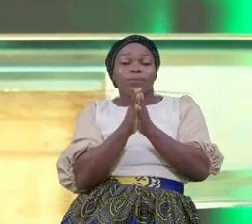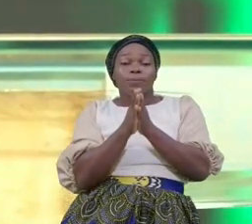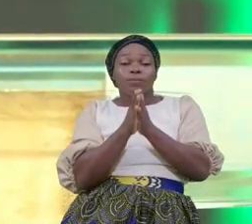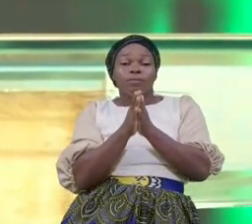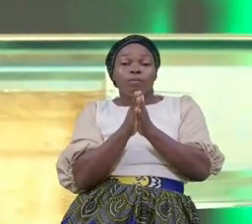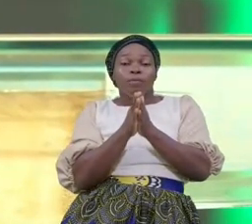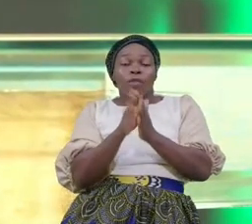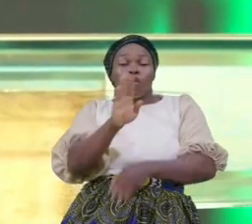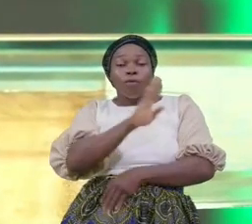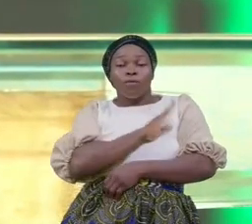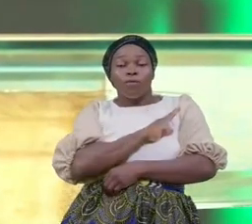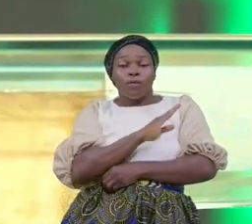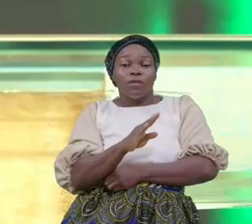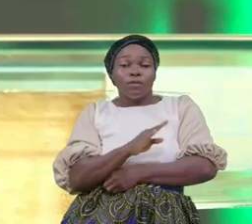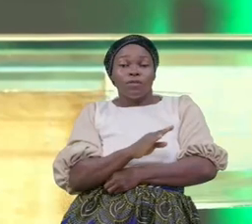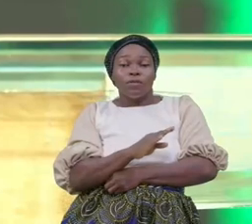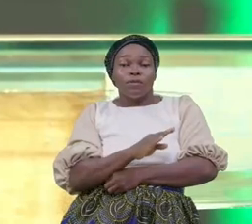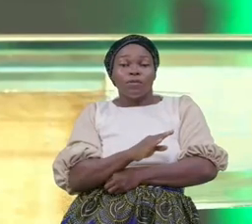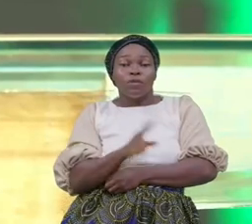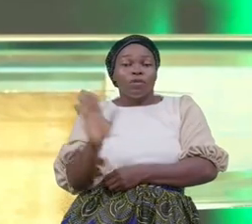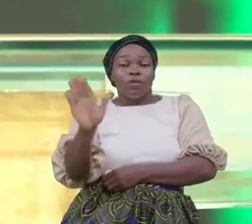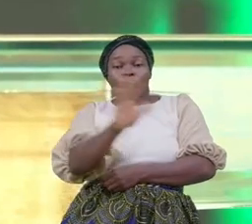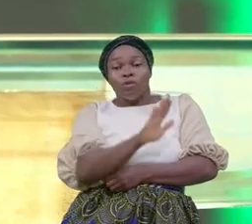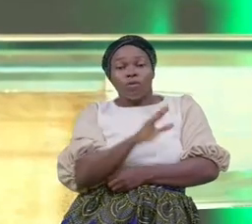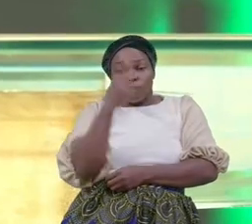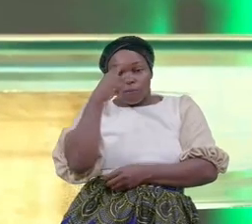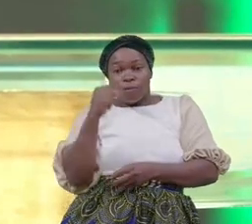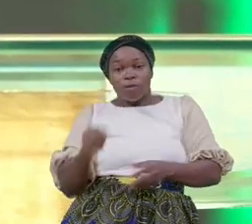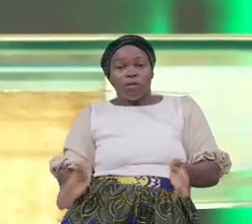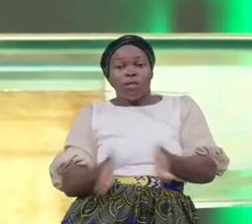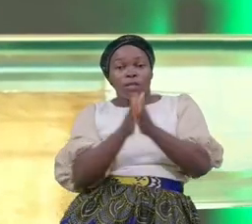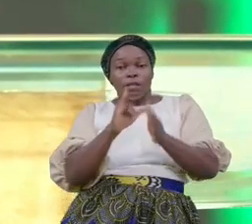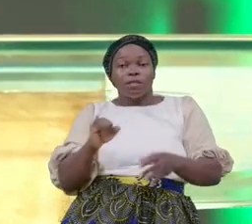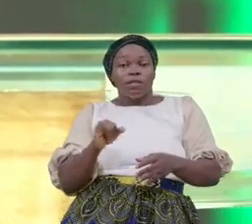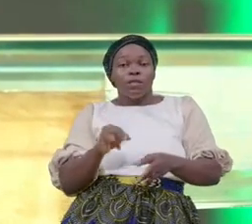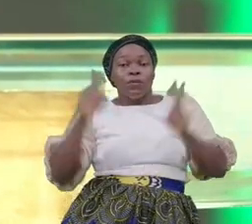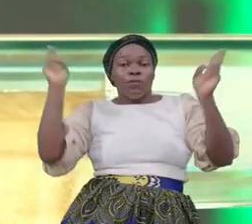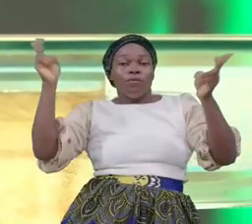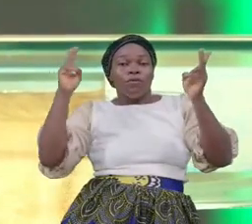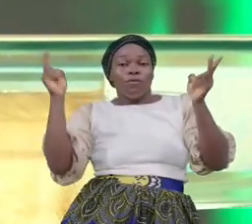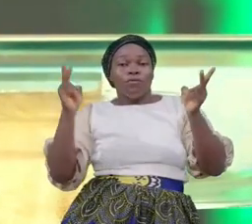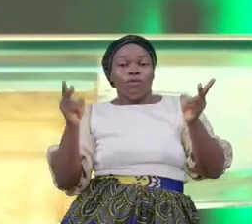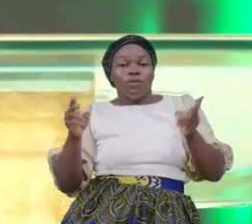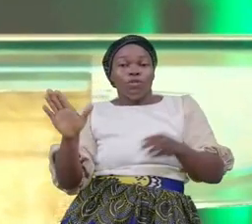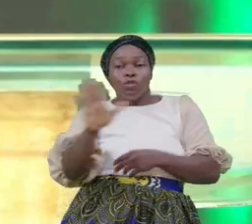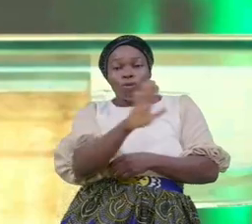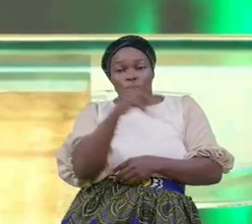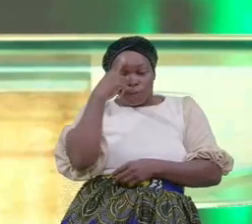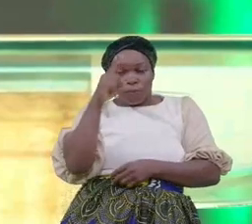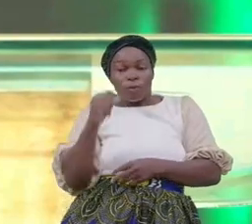La confiance, c'est à vous de demander. La victoire, c'est à vous de demander.